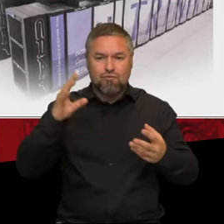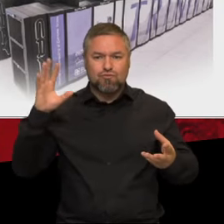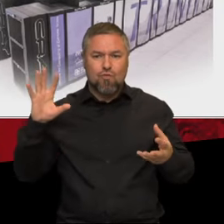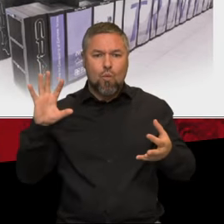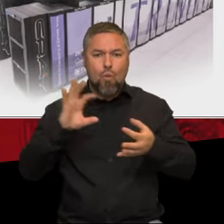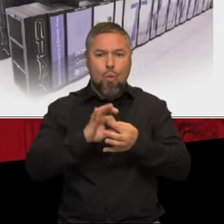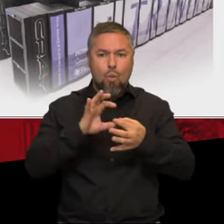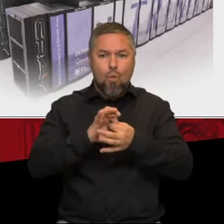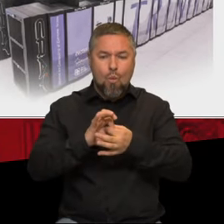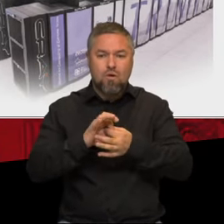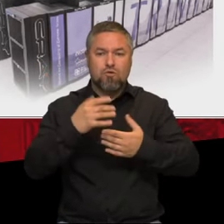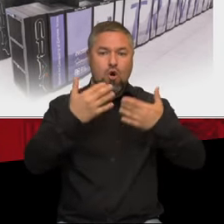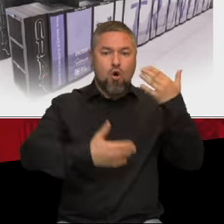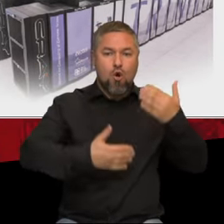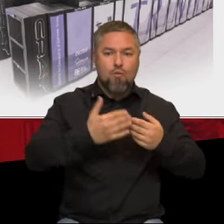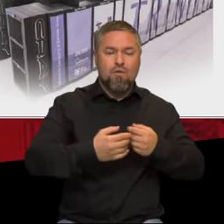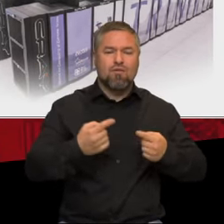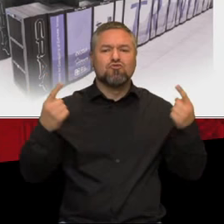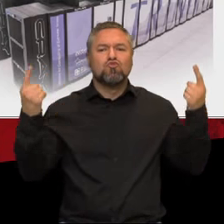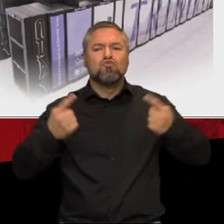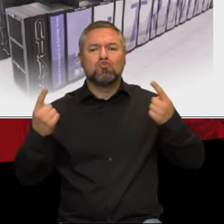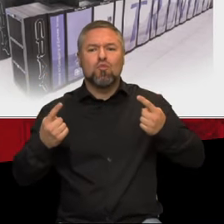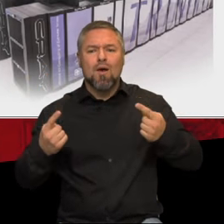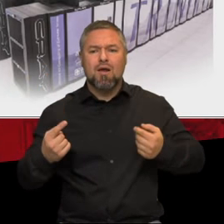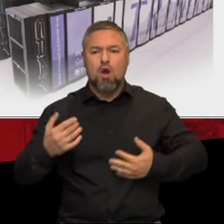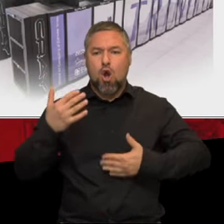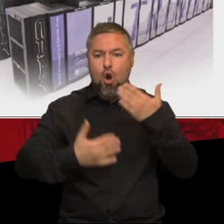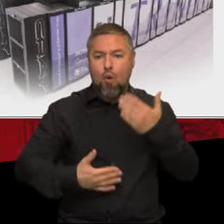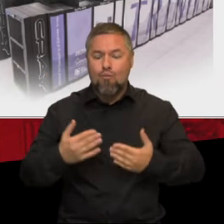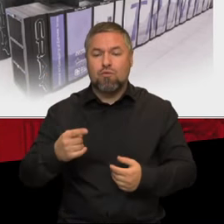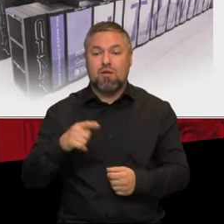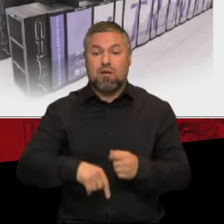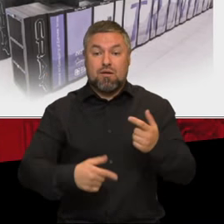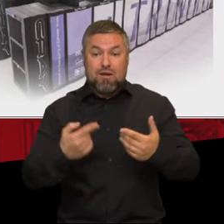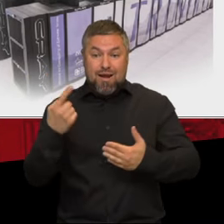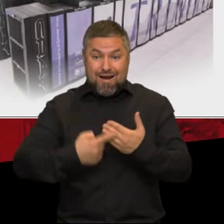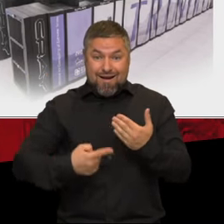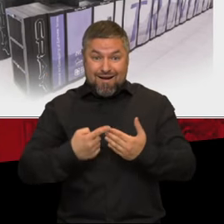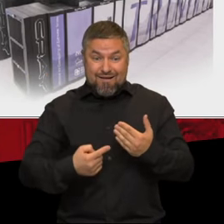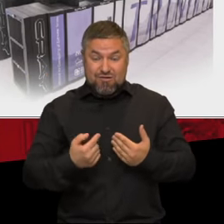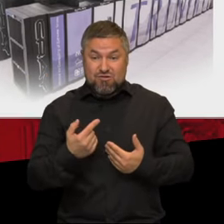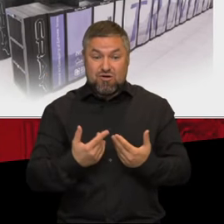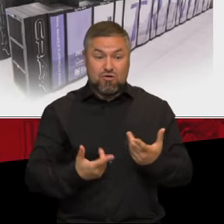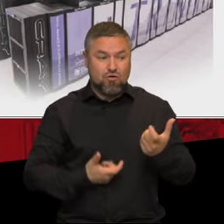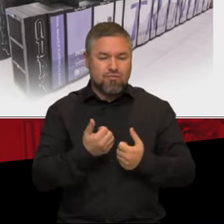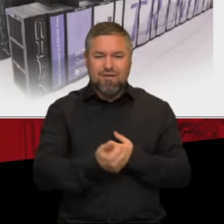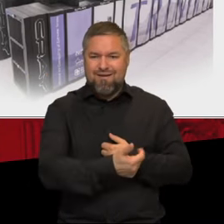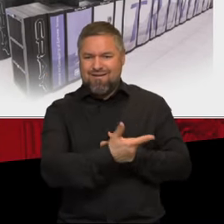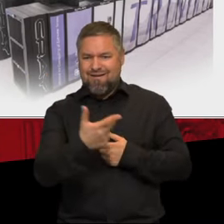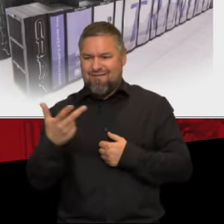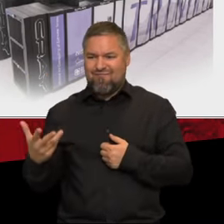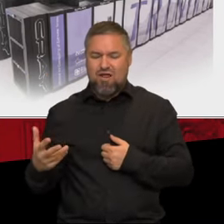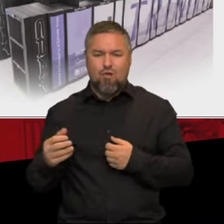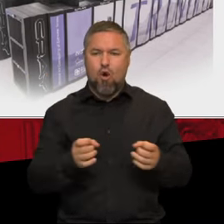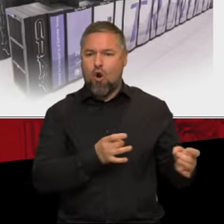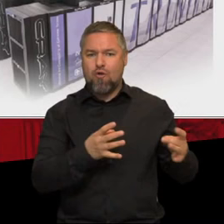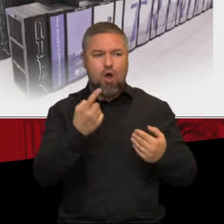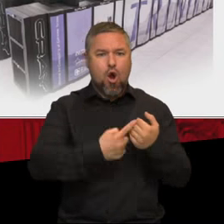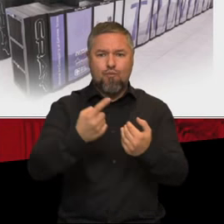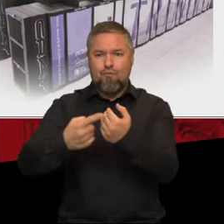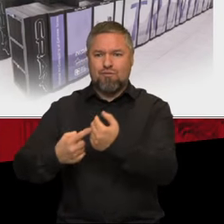łącząc w uproszczeniu komputery w superkomputery i licząc naraz, wykonując obliczenie na wielu procesorach